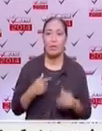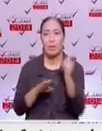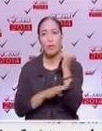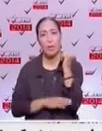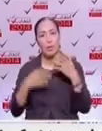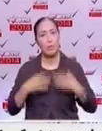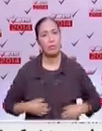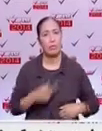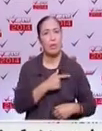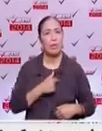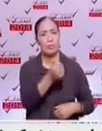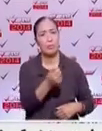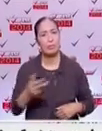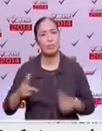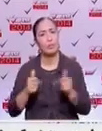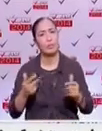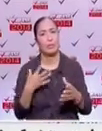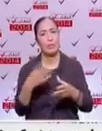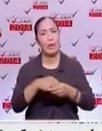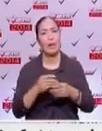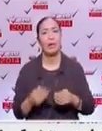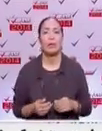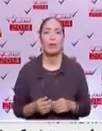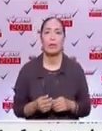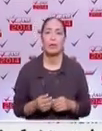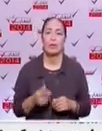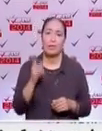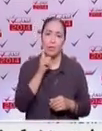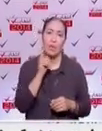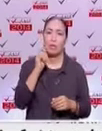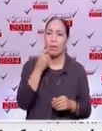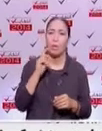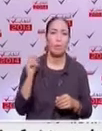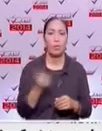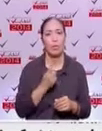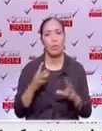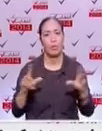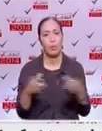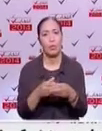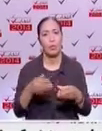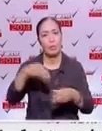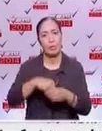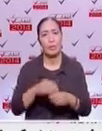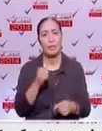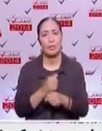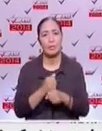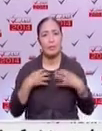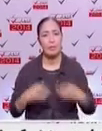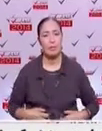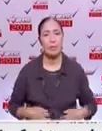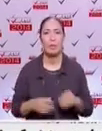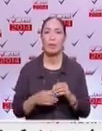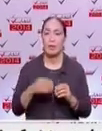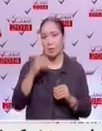دادي، أيمن لطيفي، راضية القناوي، مهاز الميمومني، ويسرى